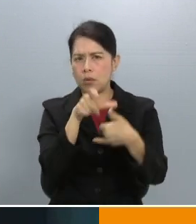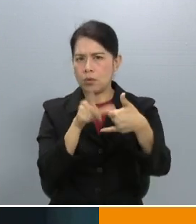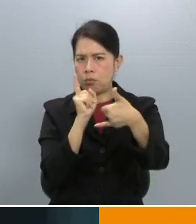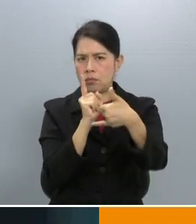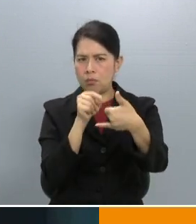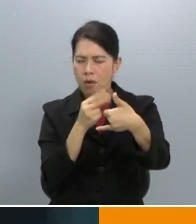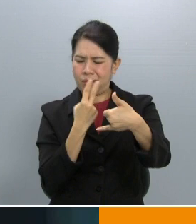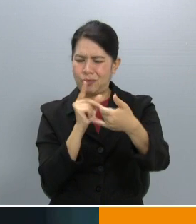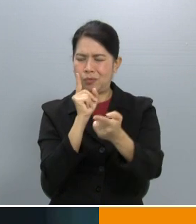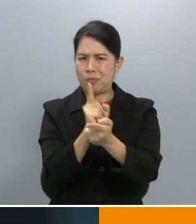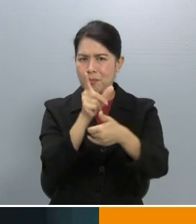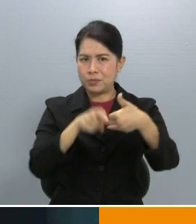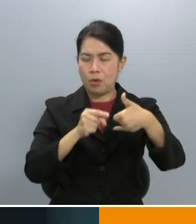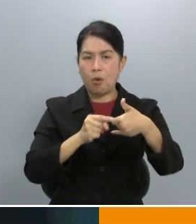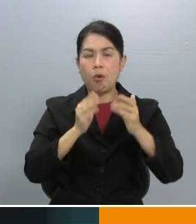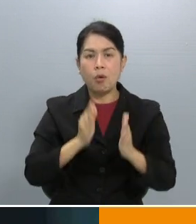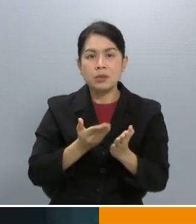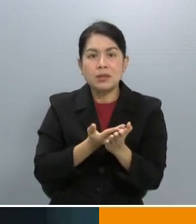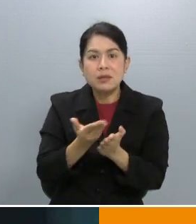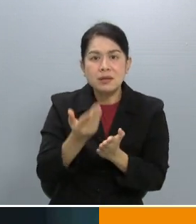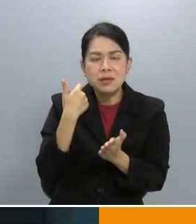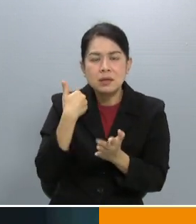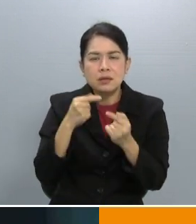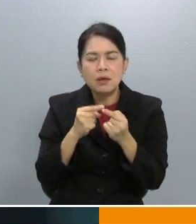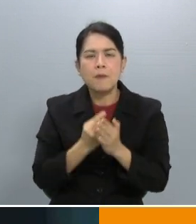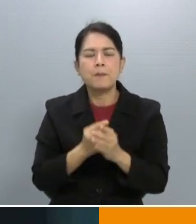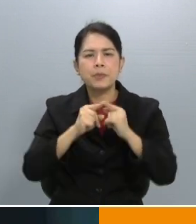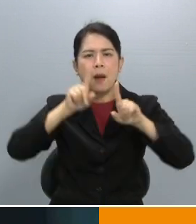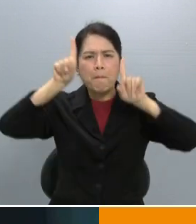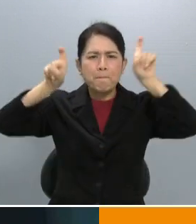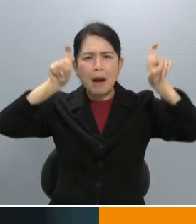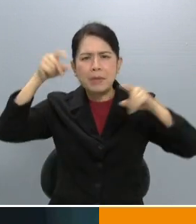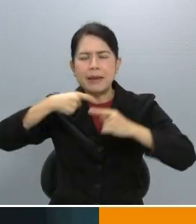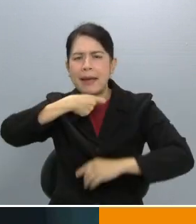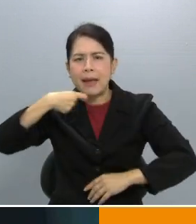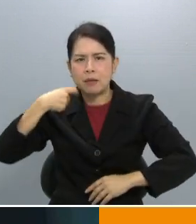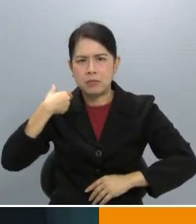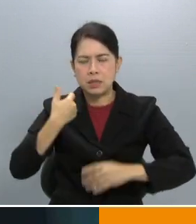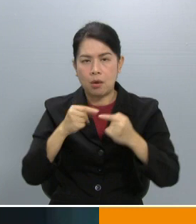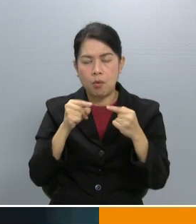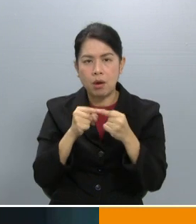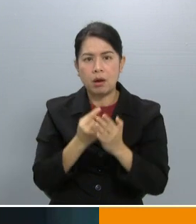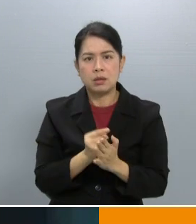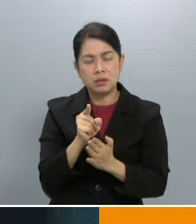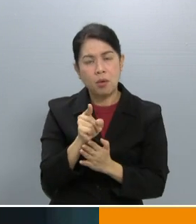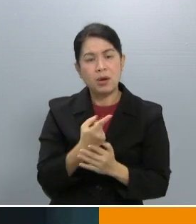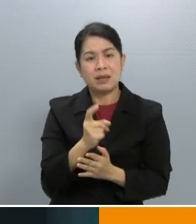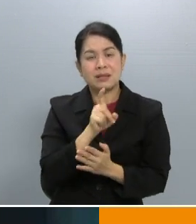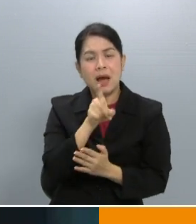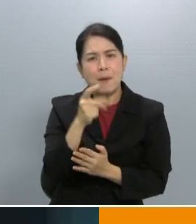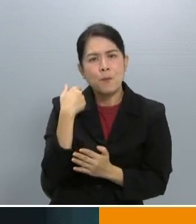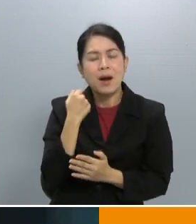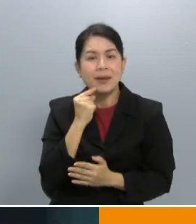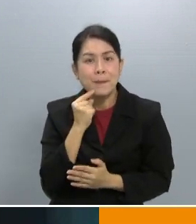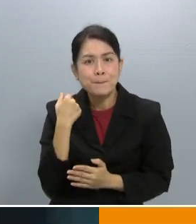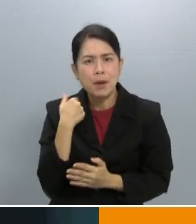แห้งมาเลียต่อหน้าแล้วก็วางลงคืนที่เดิมสร้างความตกใจอย่างมากเหตุการณ์เกิดขึ้น13เ่อ 15ธันวาคมช่วง